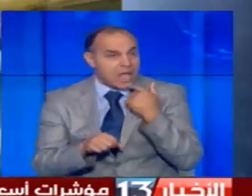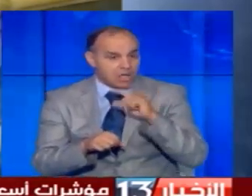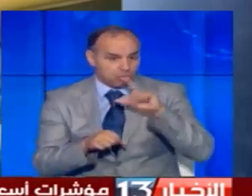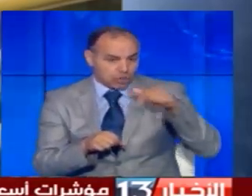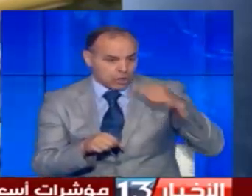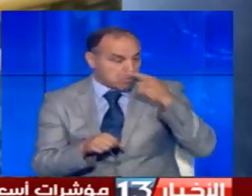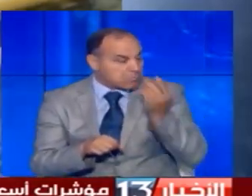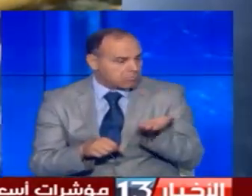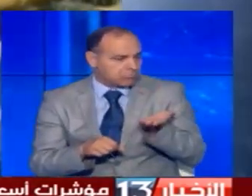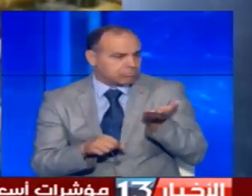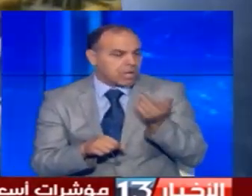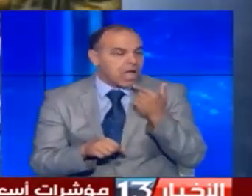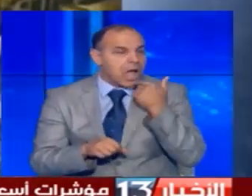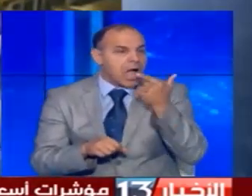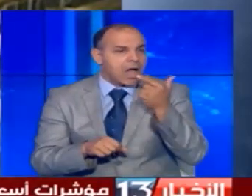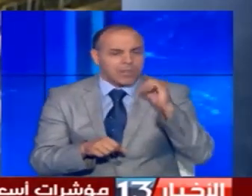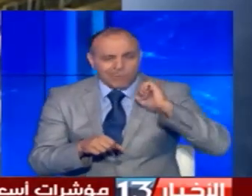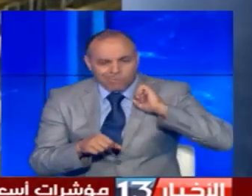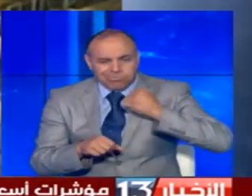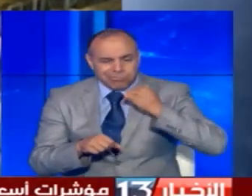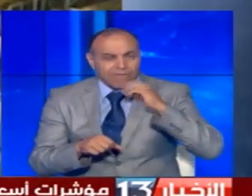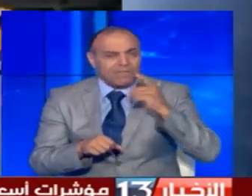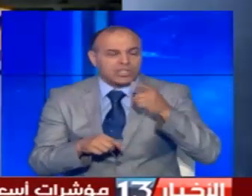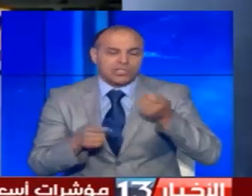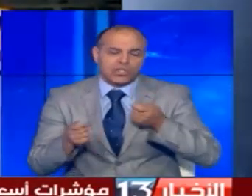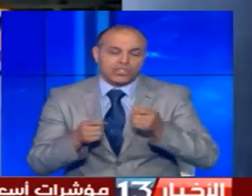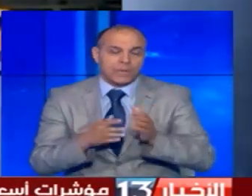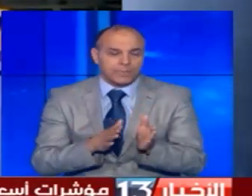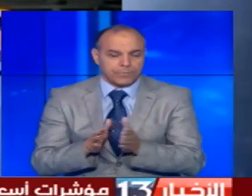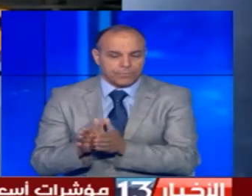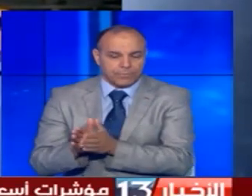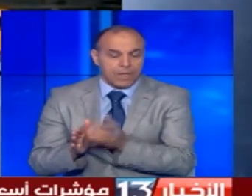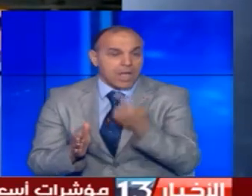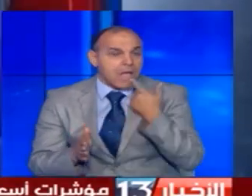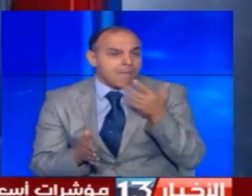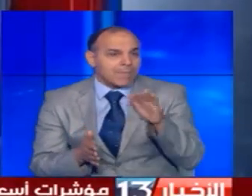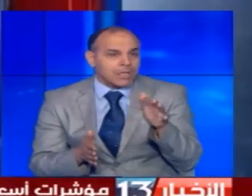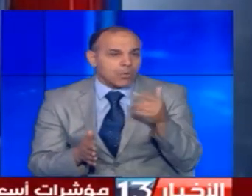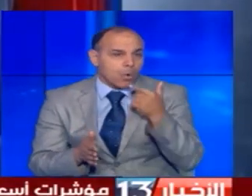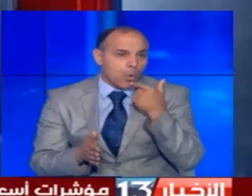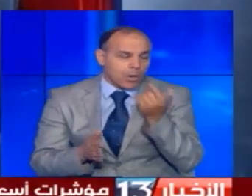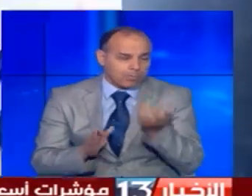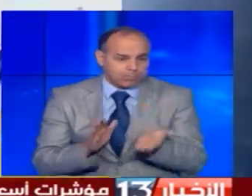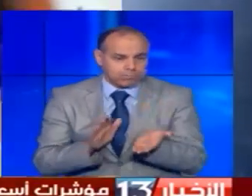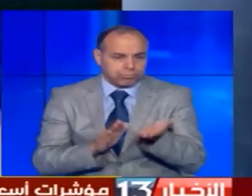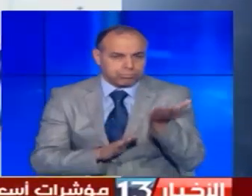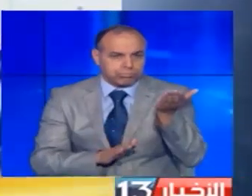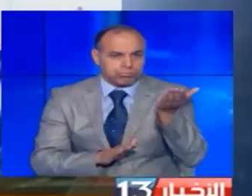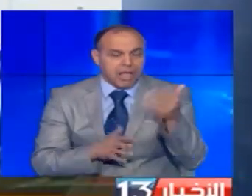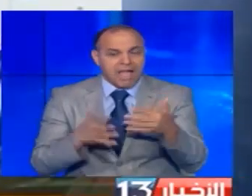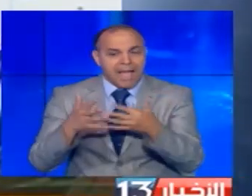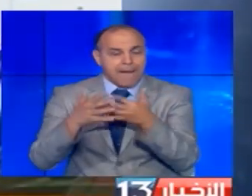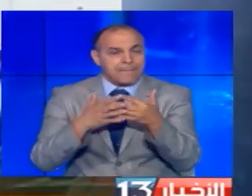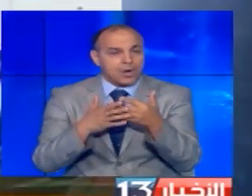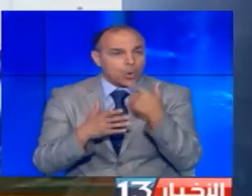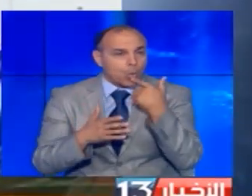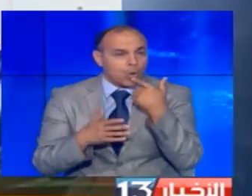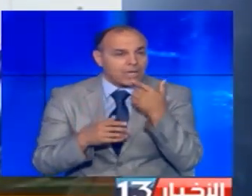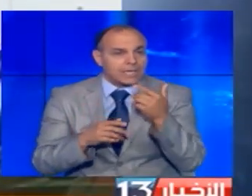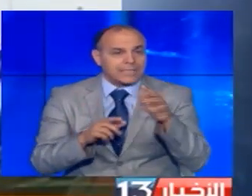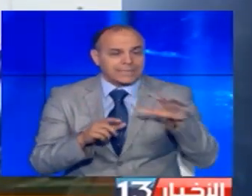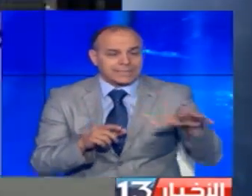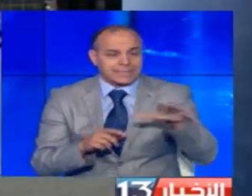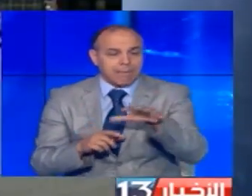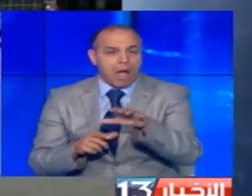المقبله مع تنامي الضغوط التجاريه هذا ومن المتوقع ان يرتفع انتاج الولايات المتحده من سبع مناطق